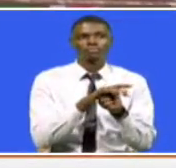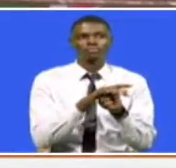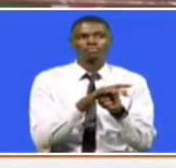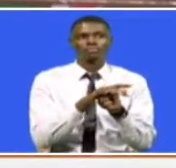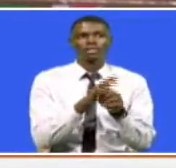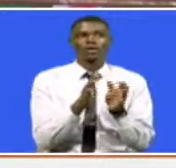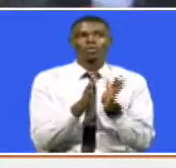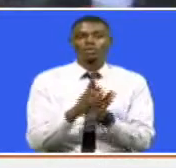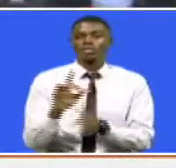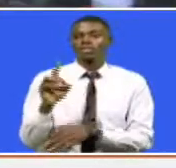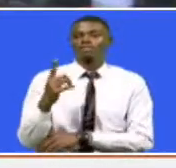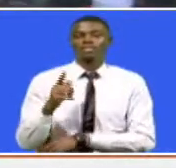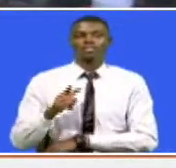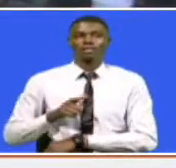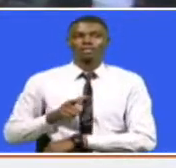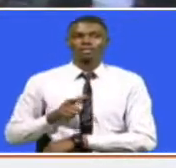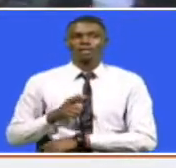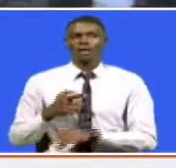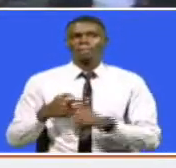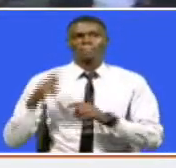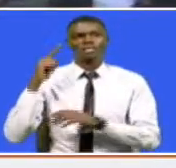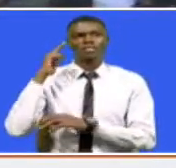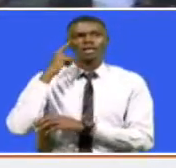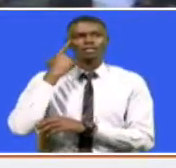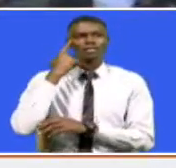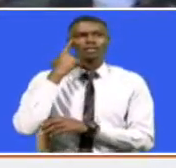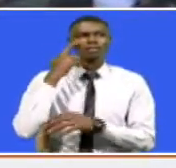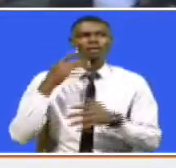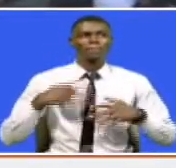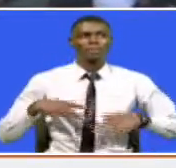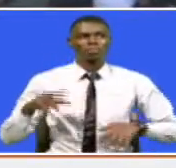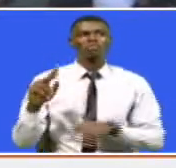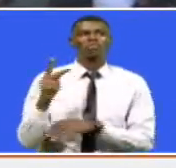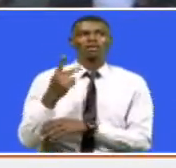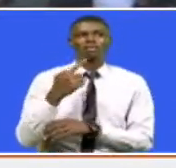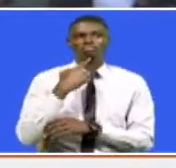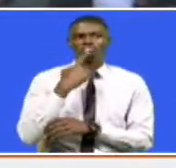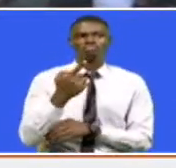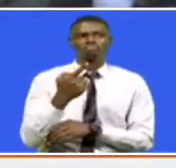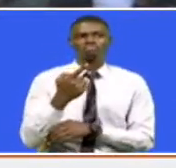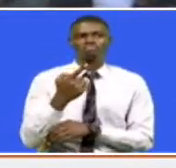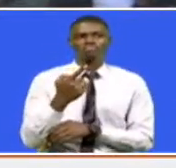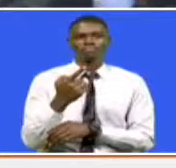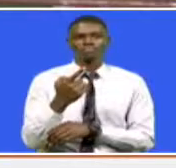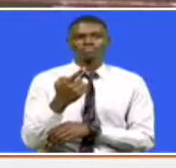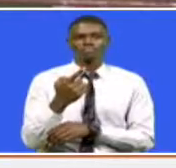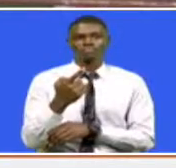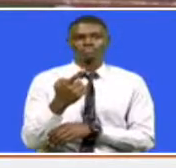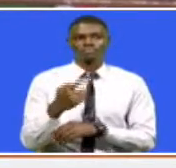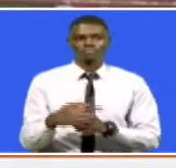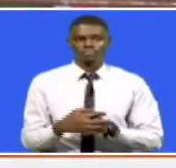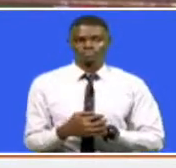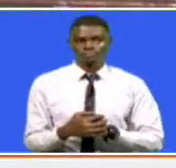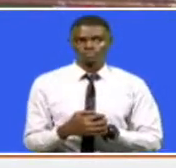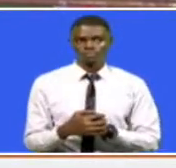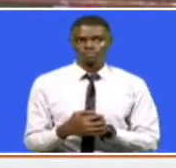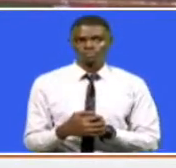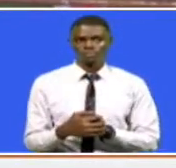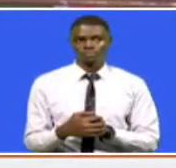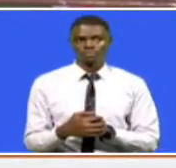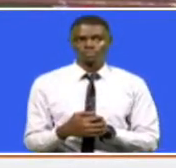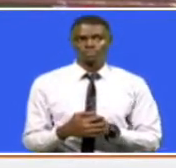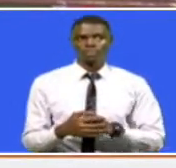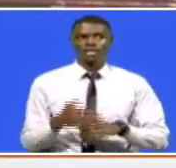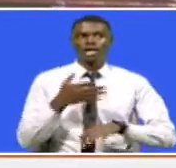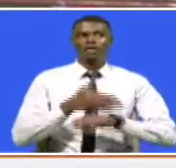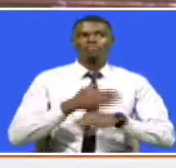with the first lady, but I think unanimously the people of Kenya have said I must pay the bet. So after